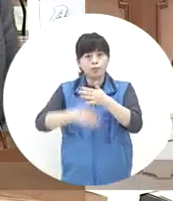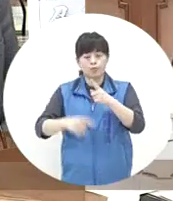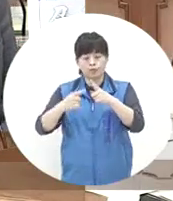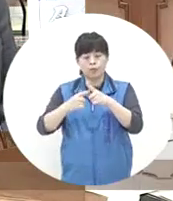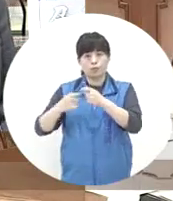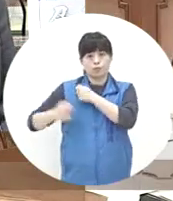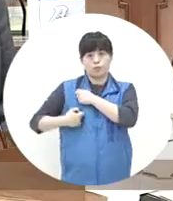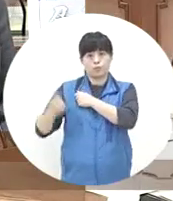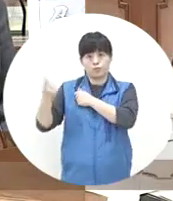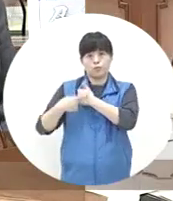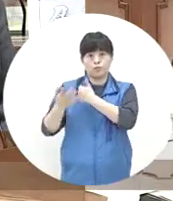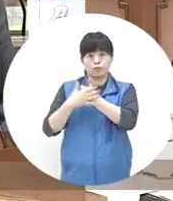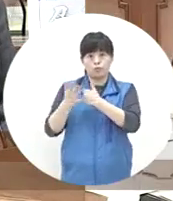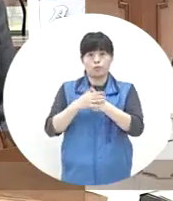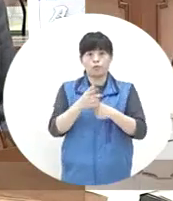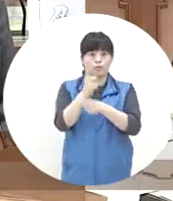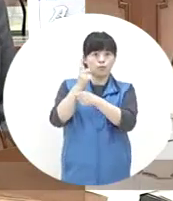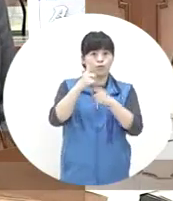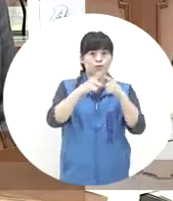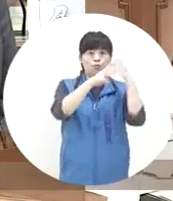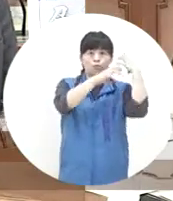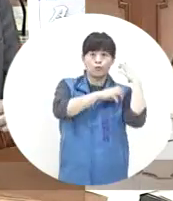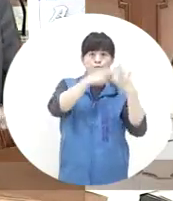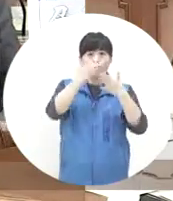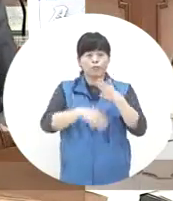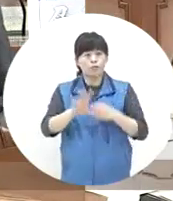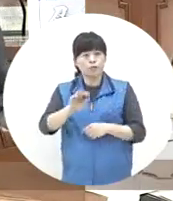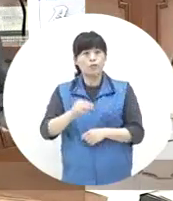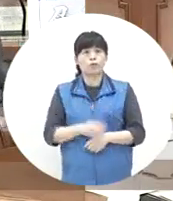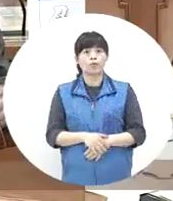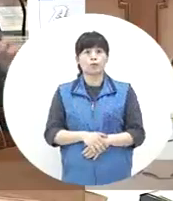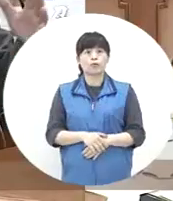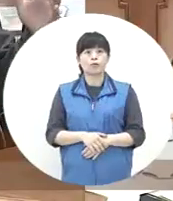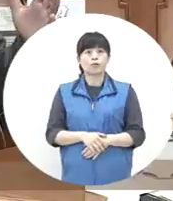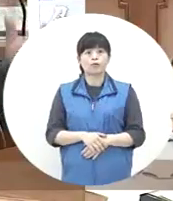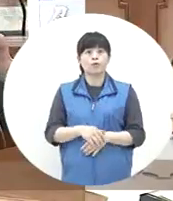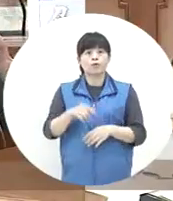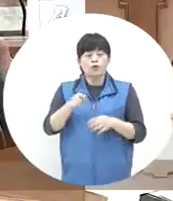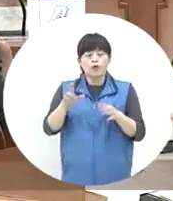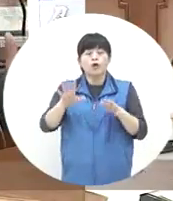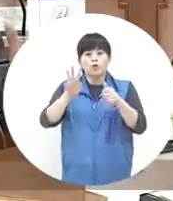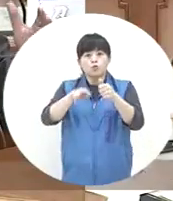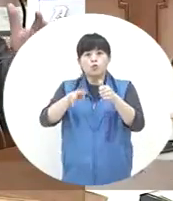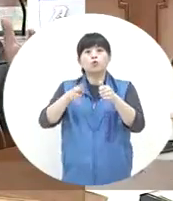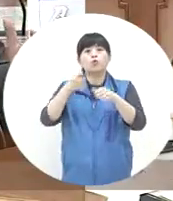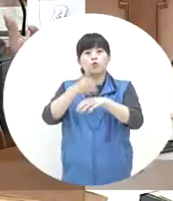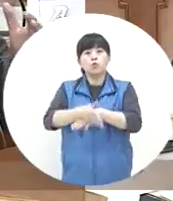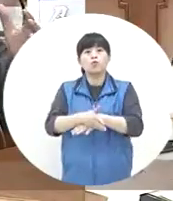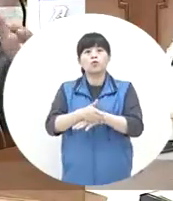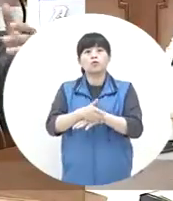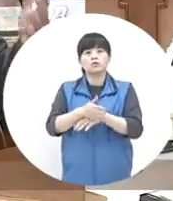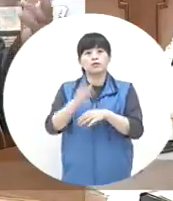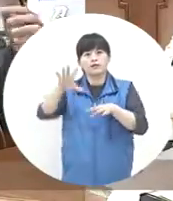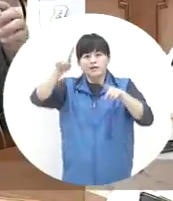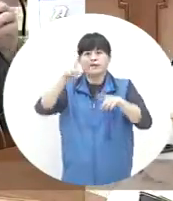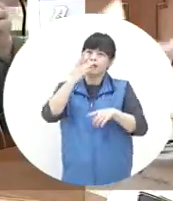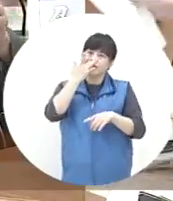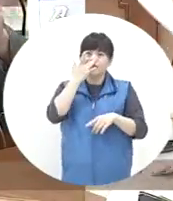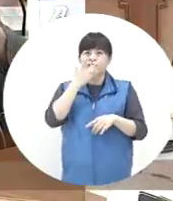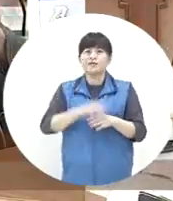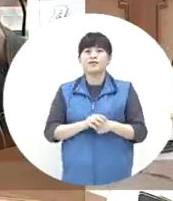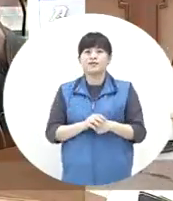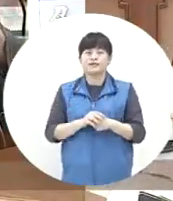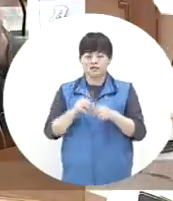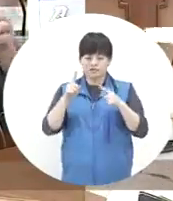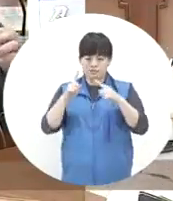有舒缓消防人员的负担，有没有？ 我想在过程里面有经过训练了，因为刚来的时候， 有没有？要不要感谢国军？ 他有人